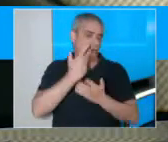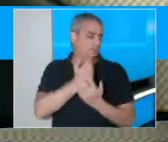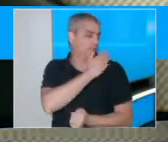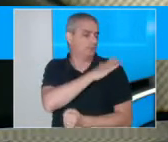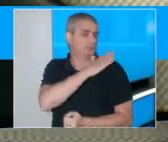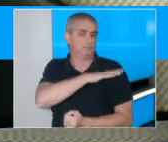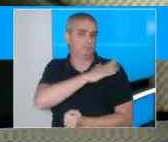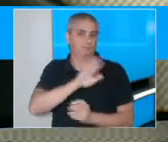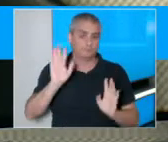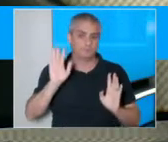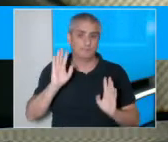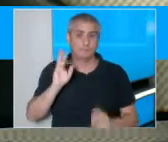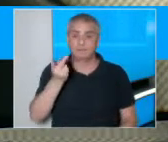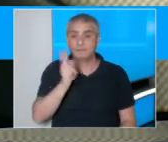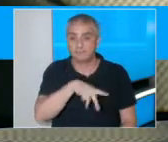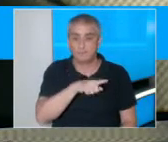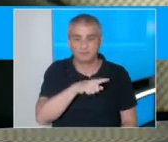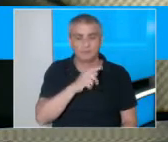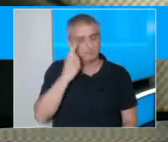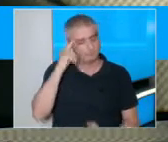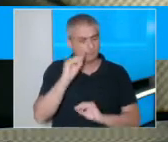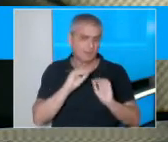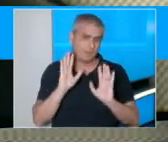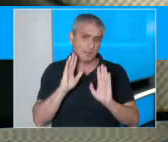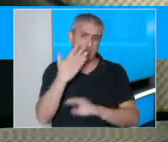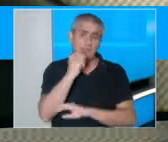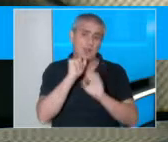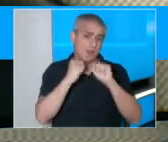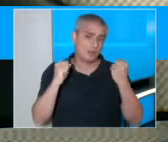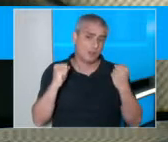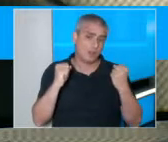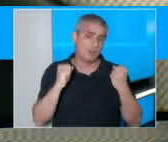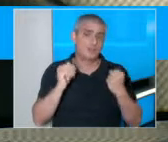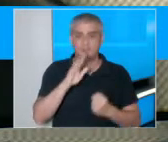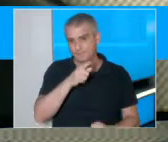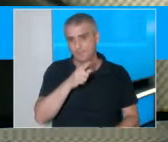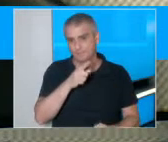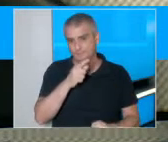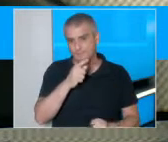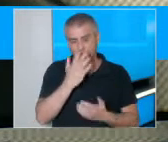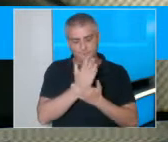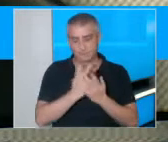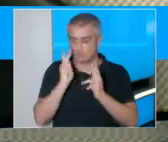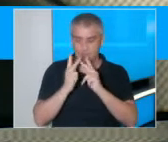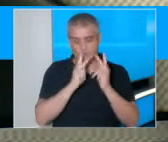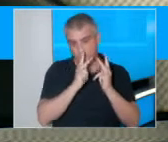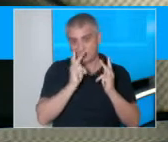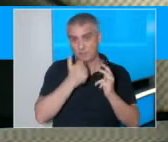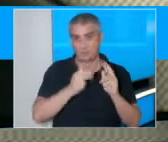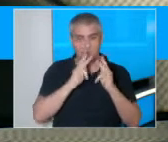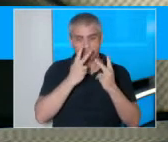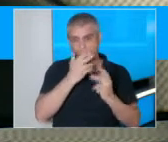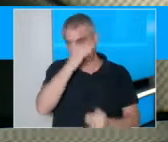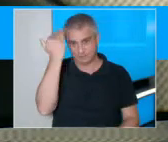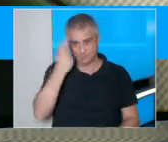ככה וכולנו יודעים במה מדובר. ויש את הצד הפרגמטי. עכשיו, דגל התורה גם כן מתחלקת בין שתי קבוצות, שבראש הקבוצה